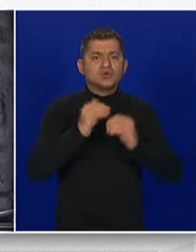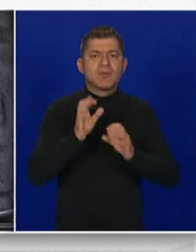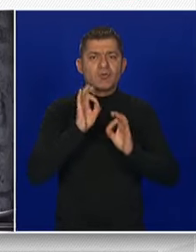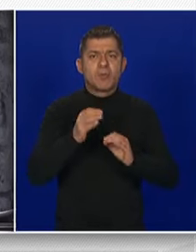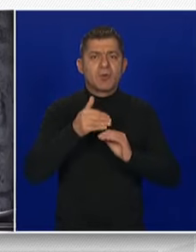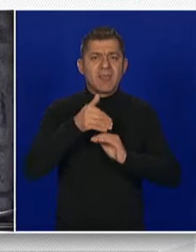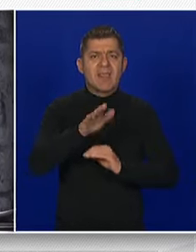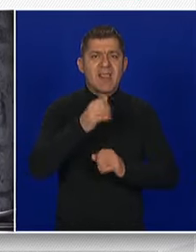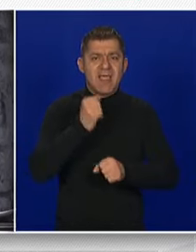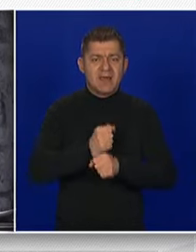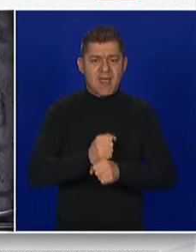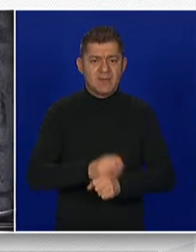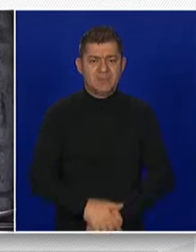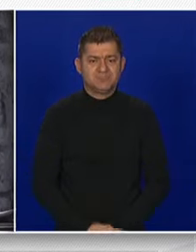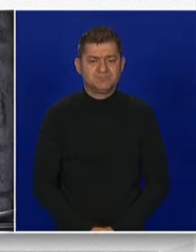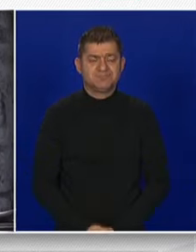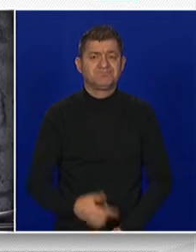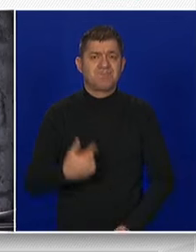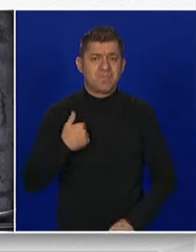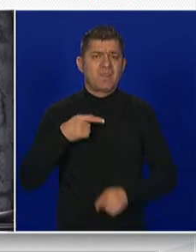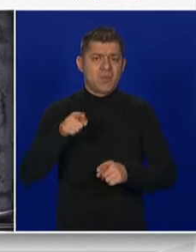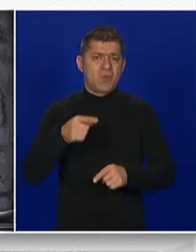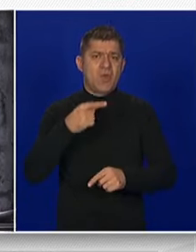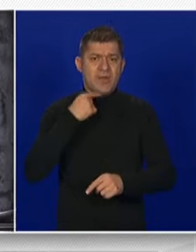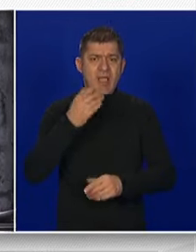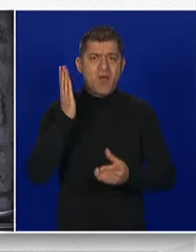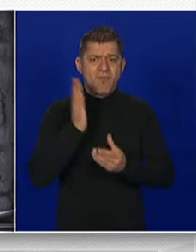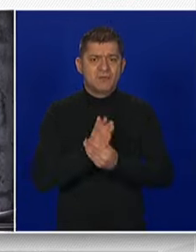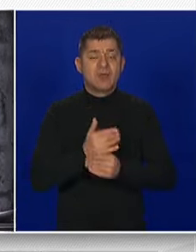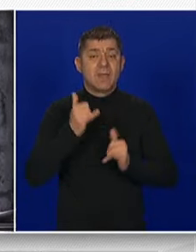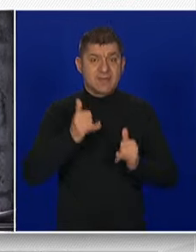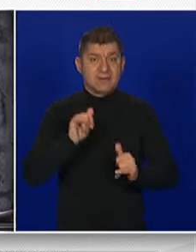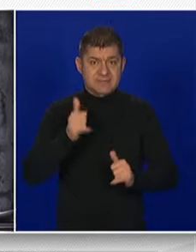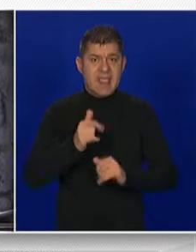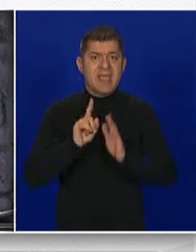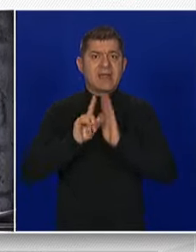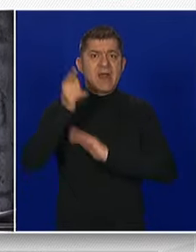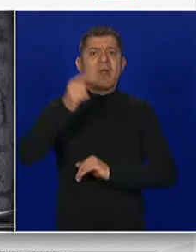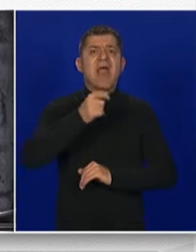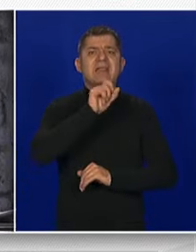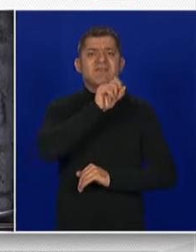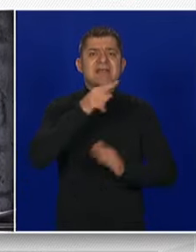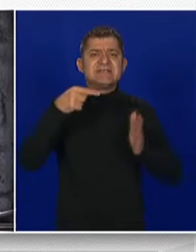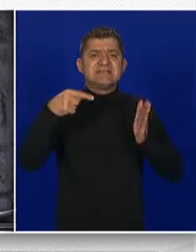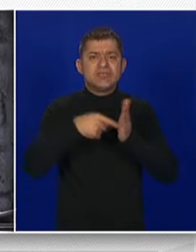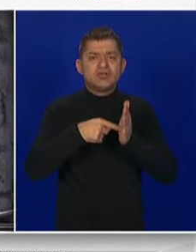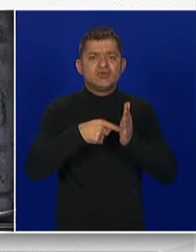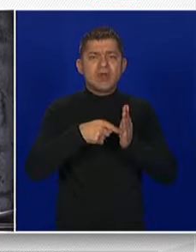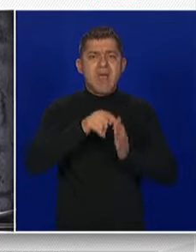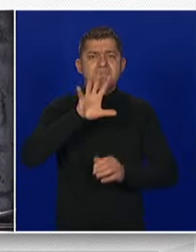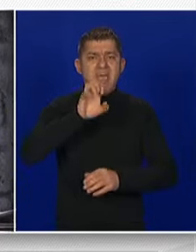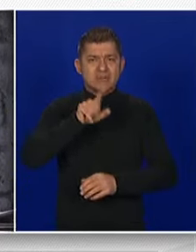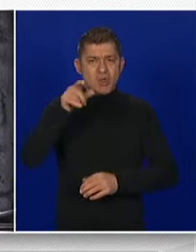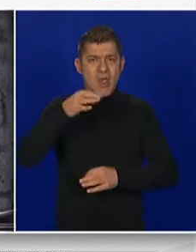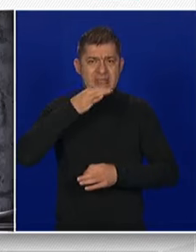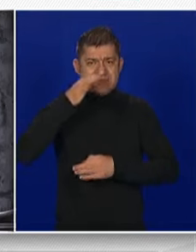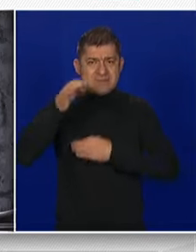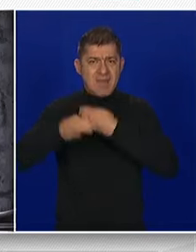Dakle, to sam već više puta komunicirao, točno je, danas je rekord 12.500 PCR testiranja